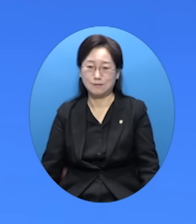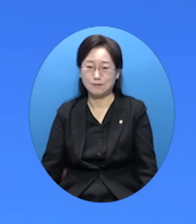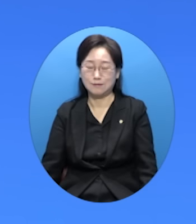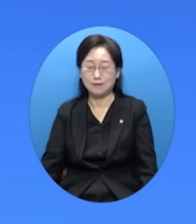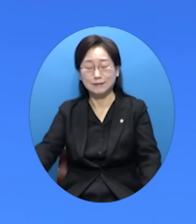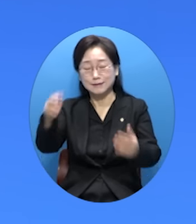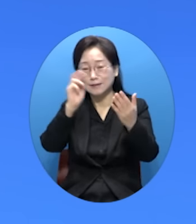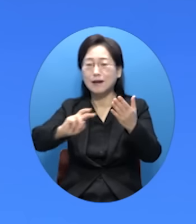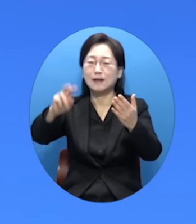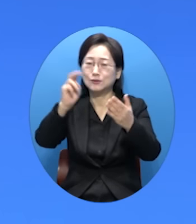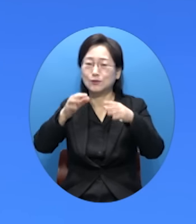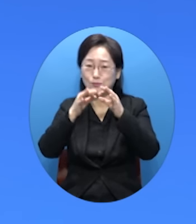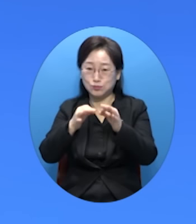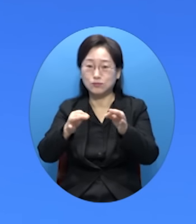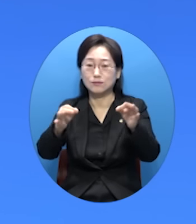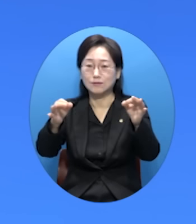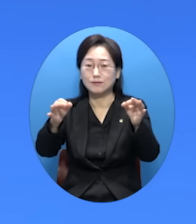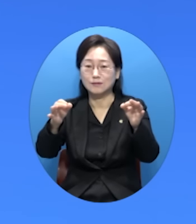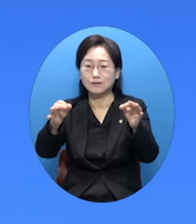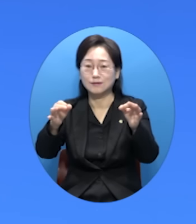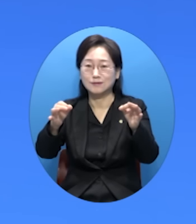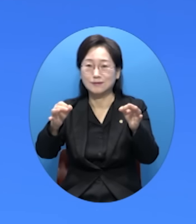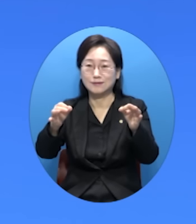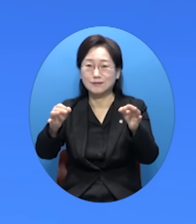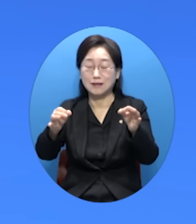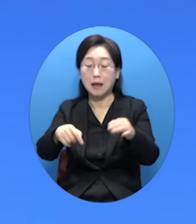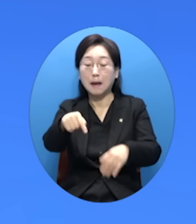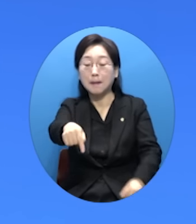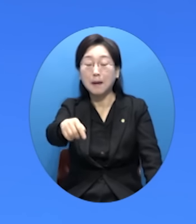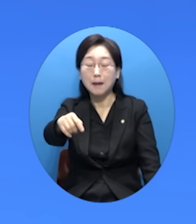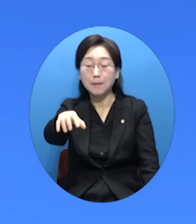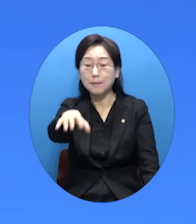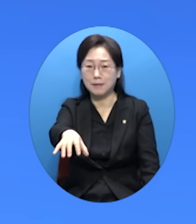찬송 부를 때 맨 앞에 나서